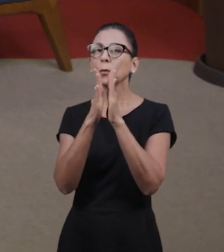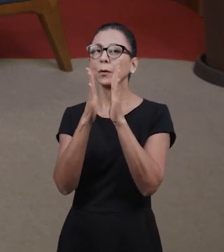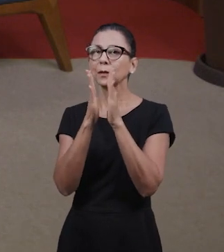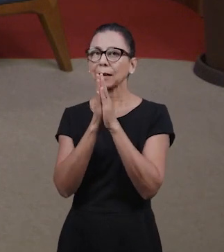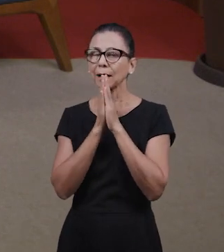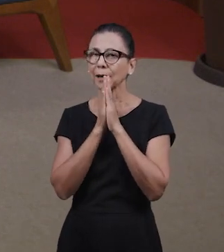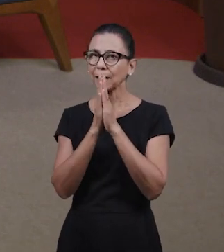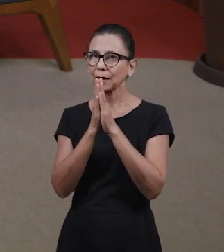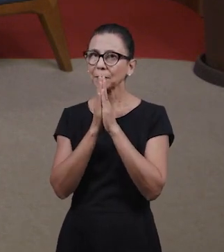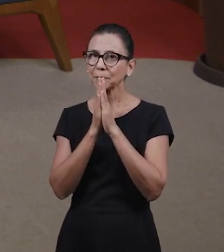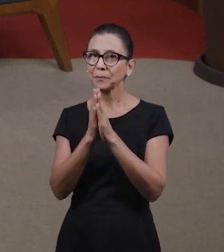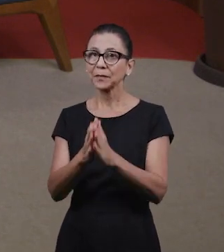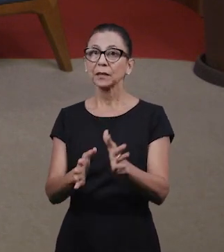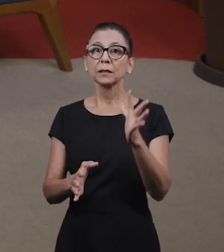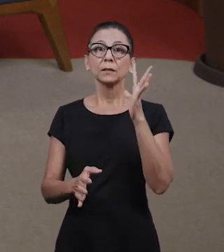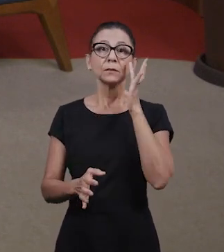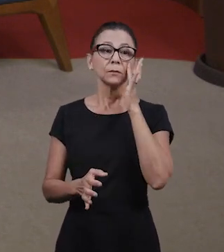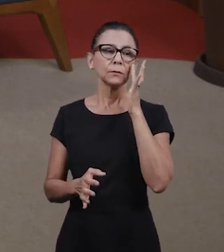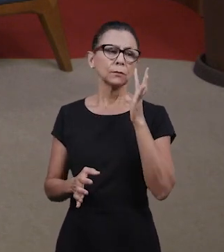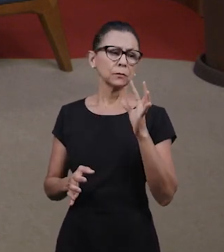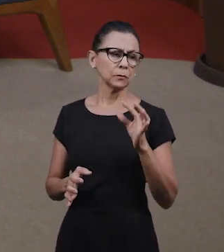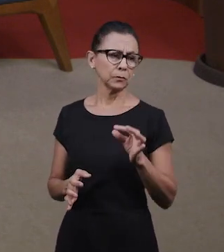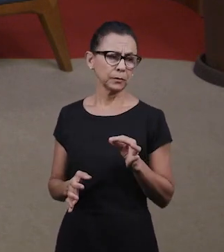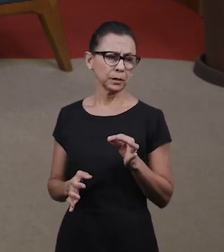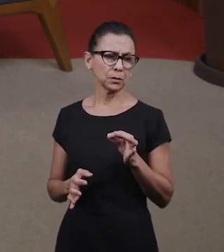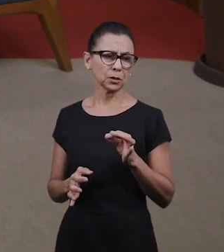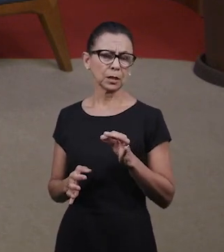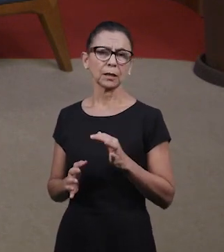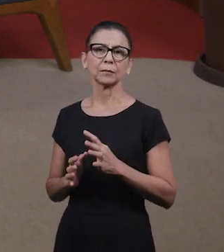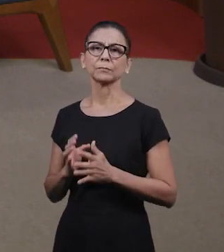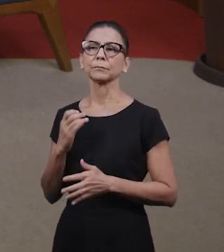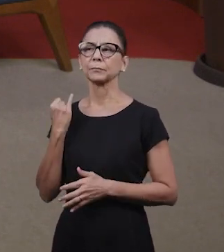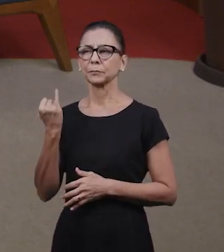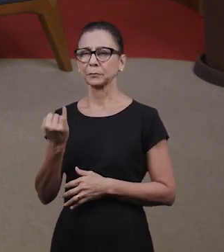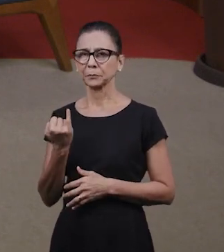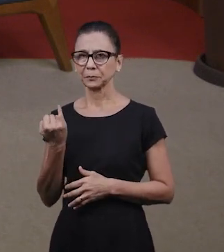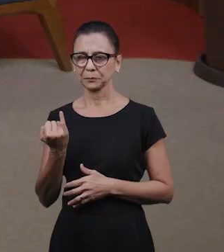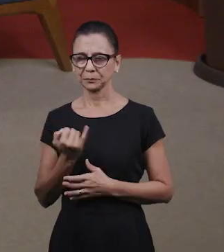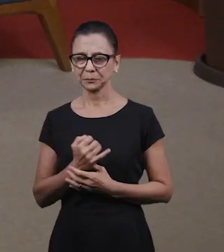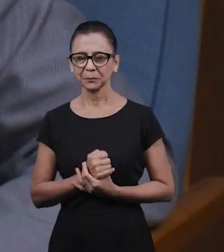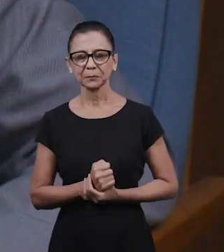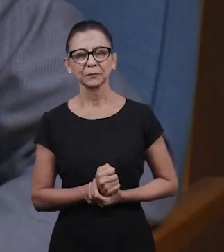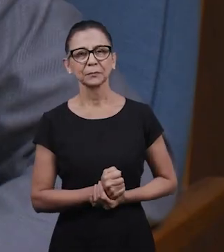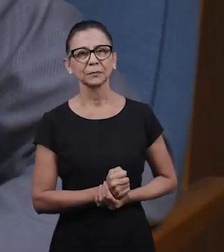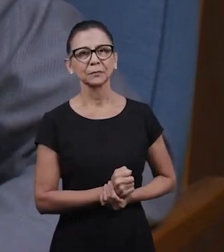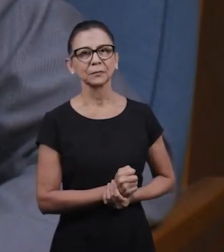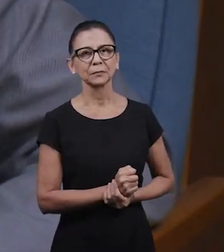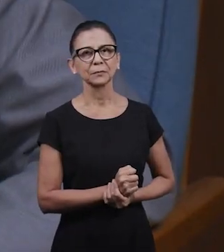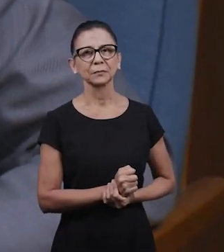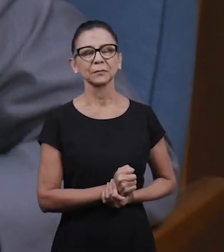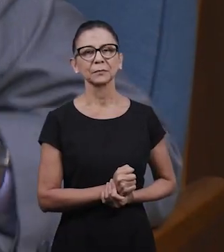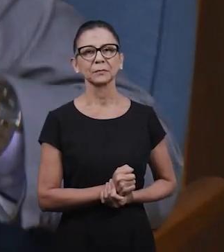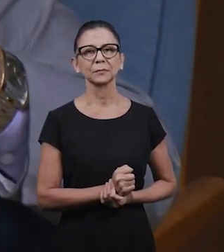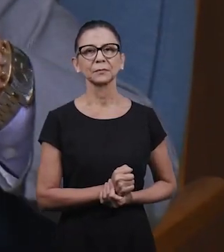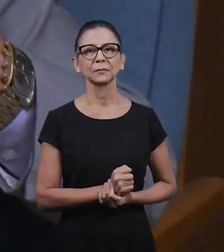et prier. Muito importante. Então, nós temos falado aqui